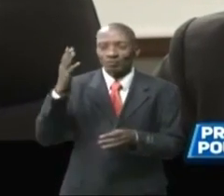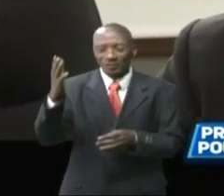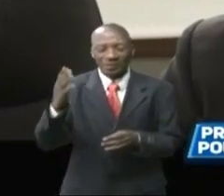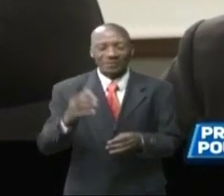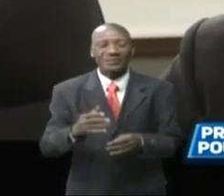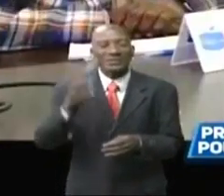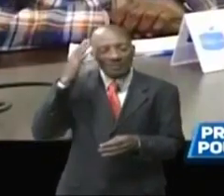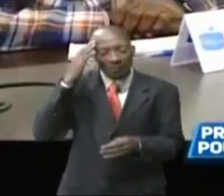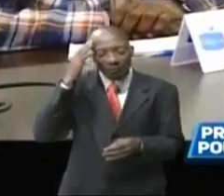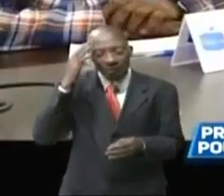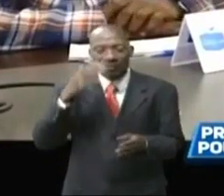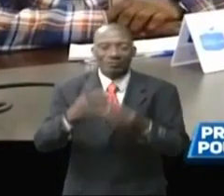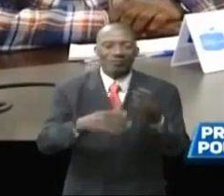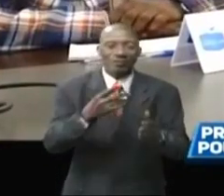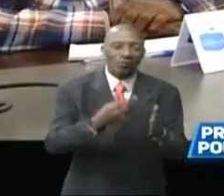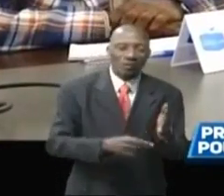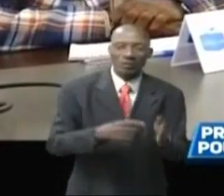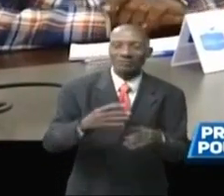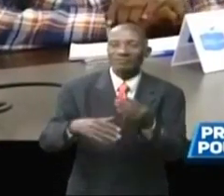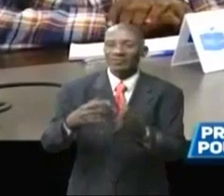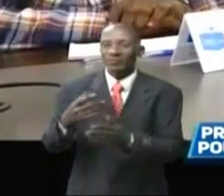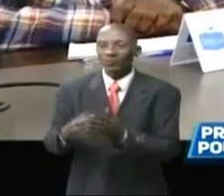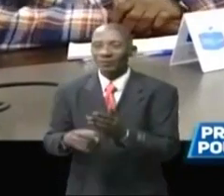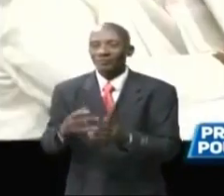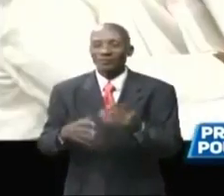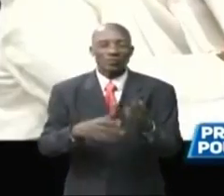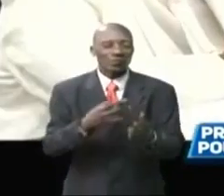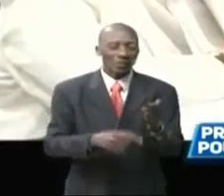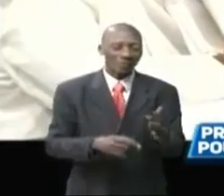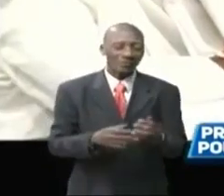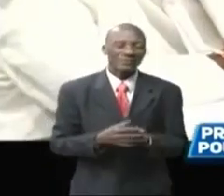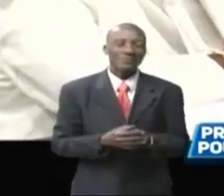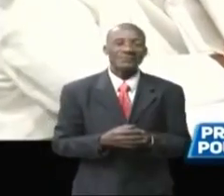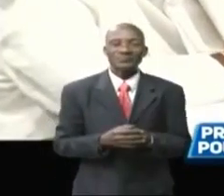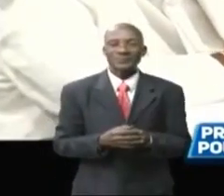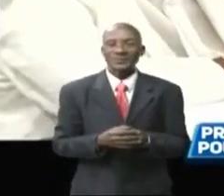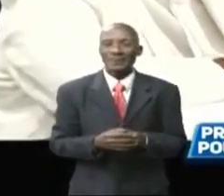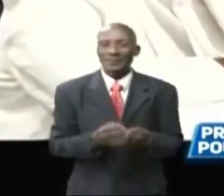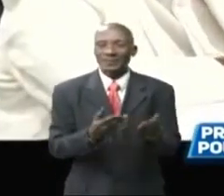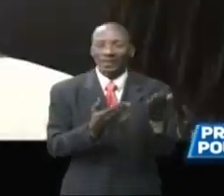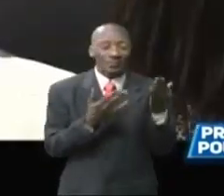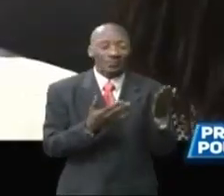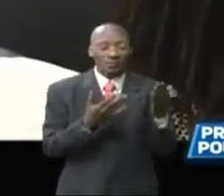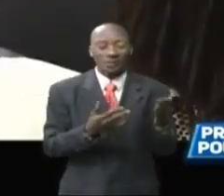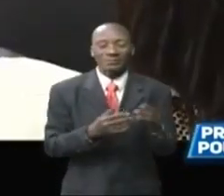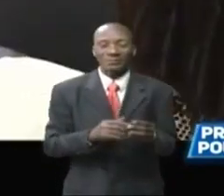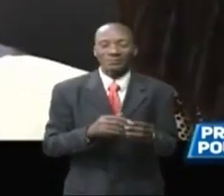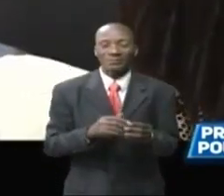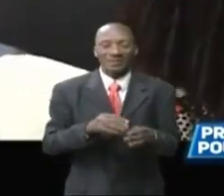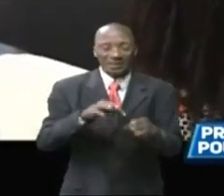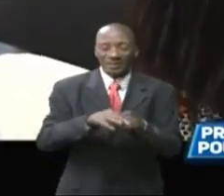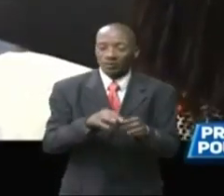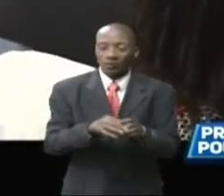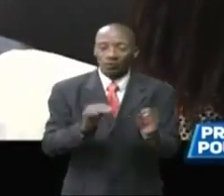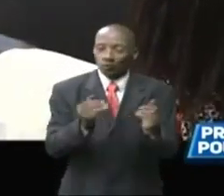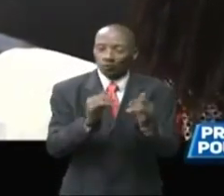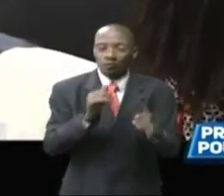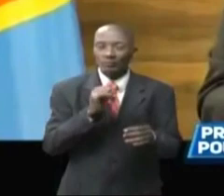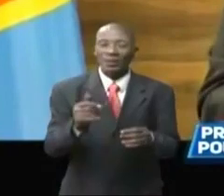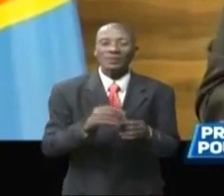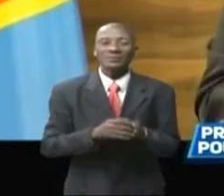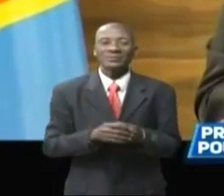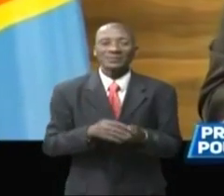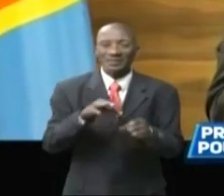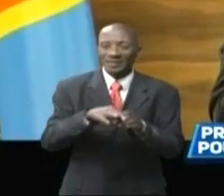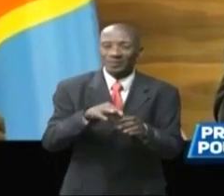Mukandai. L'entretien était centré sur le rôle que l'étudiant congolais devra jouer dans l'appropriation du processus électoral. Le numéro 1